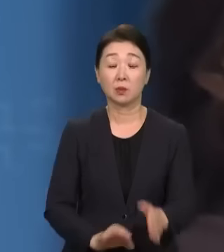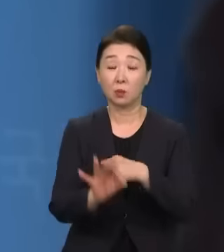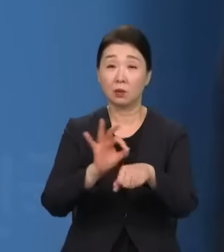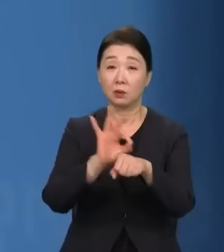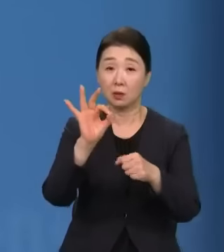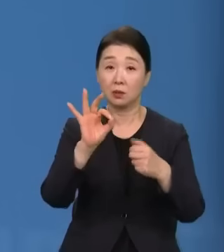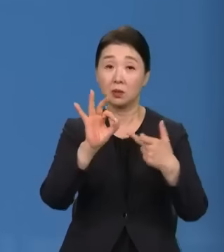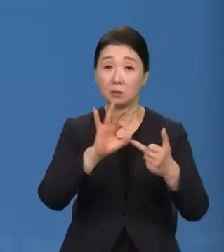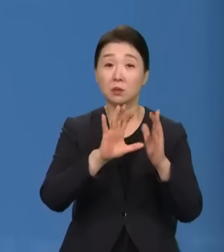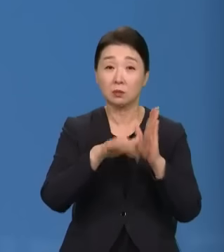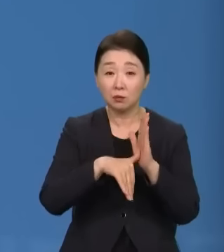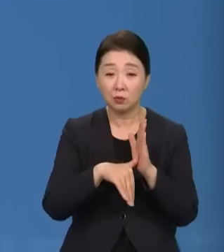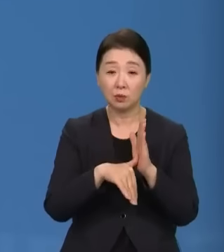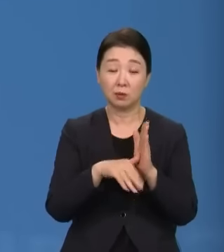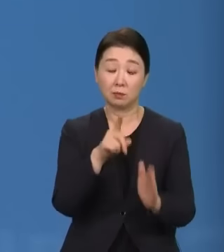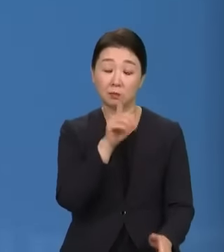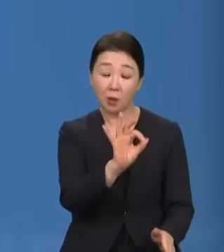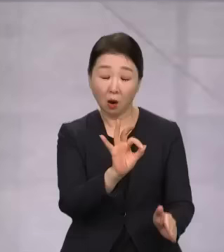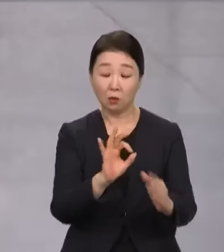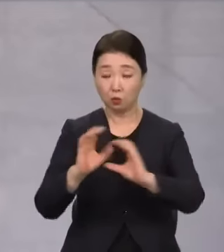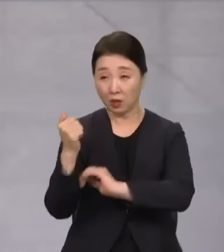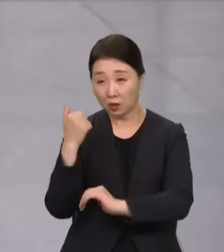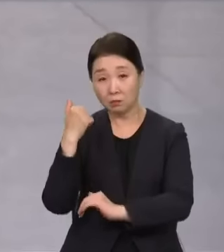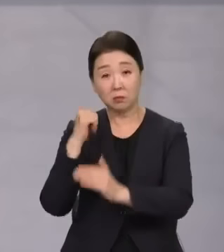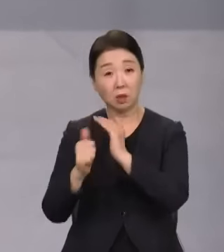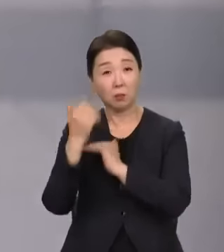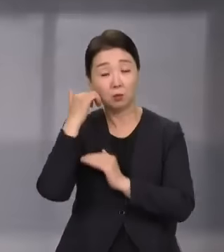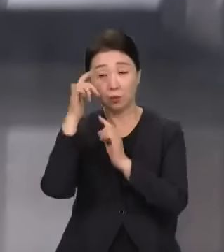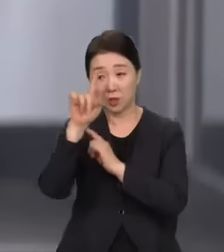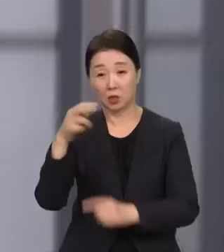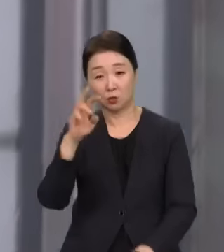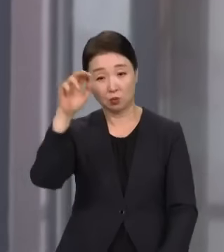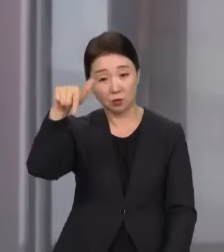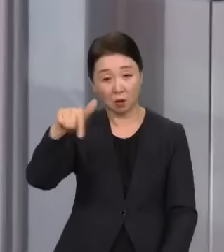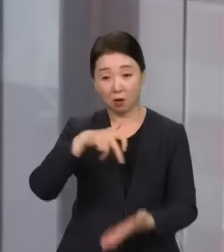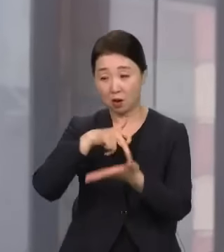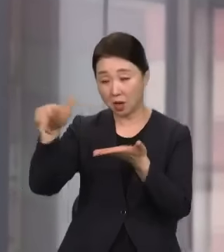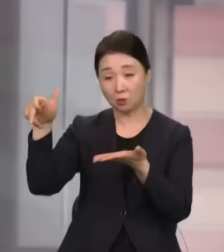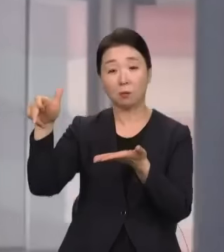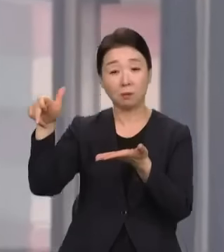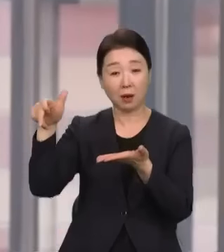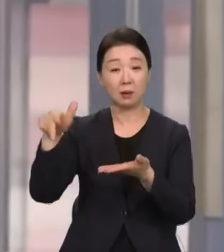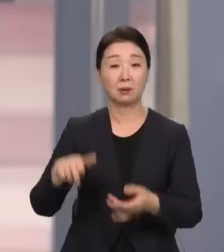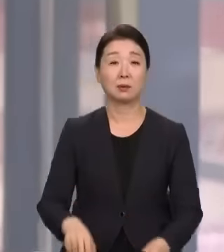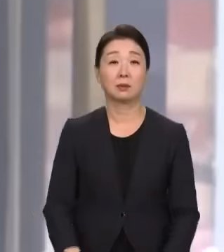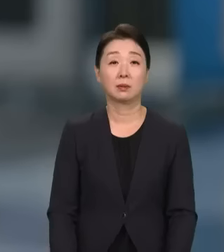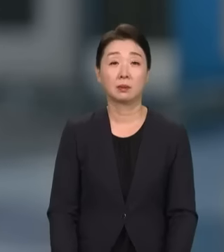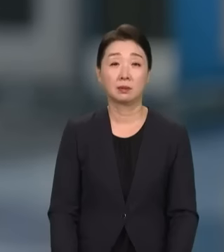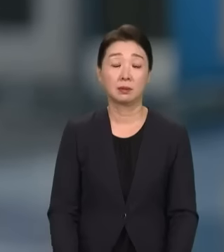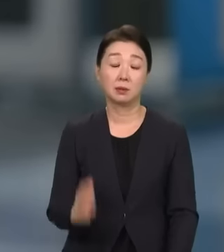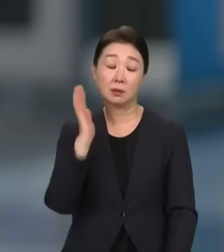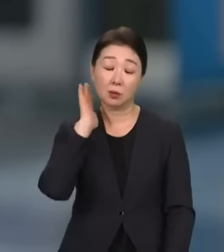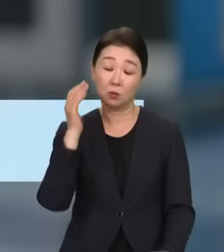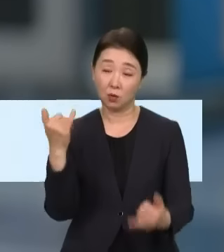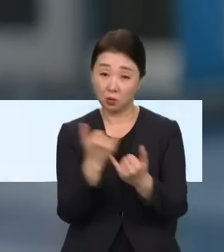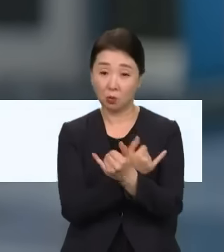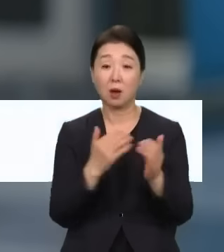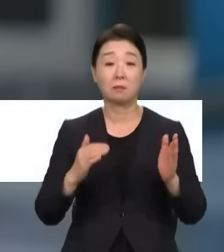17분 명 씨는 당시 국민의힘 대표인 이준석 의원에게 카톡 메시지를 보냈습니다. 대통령과